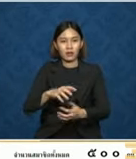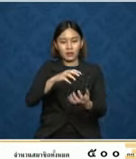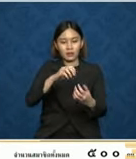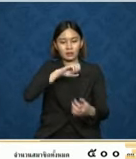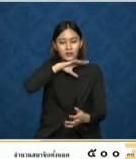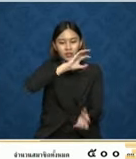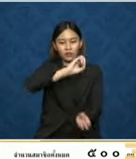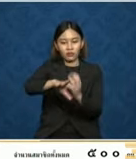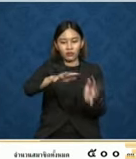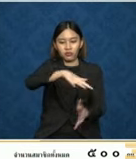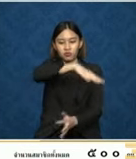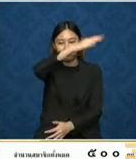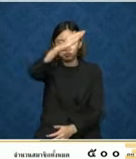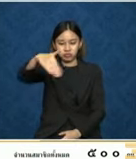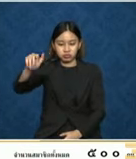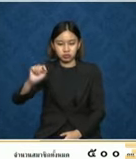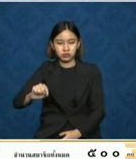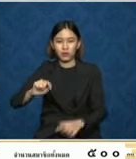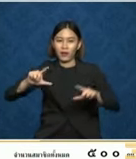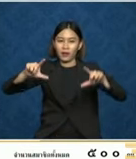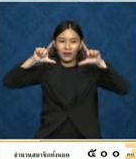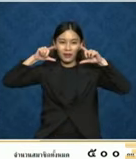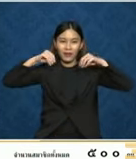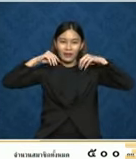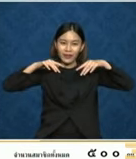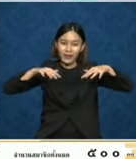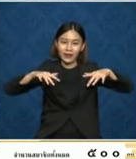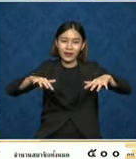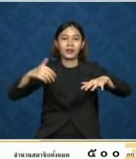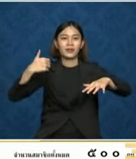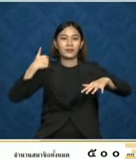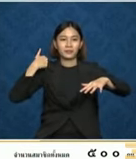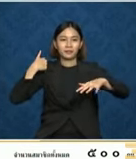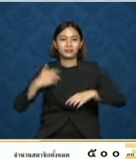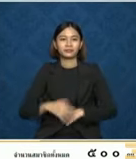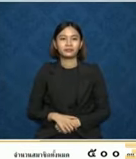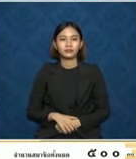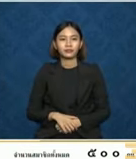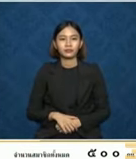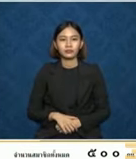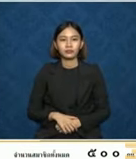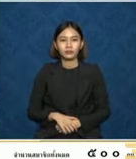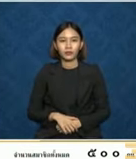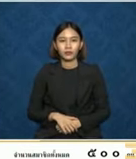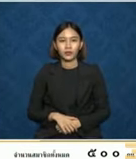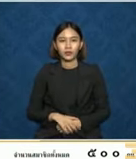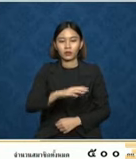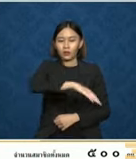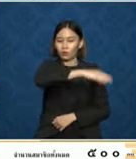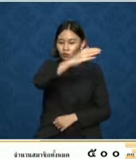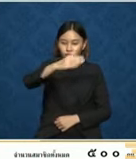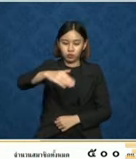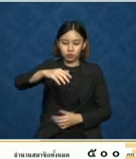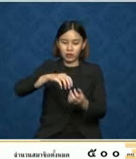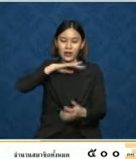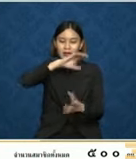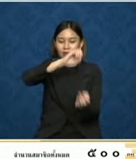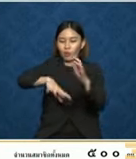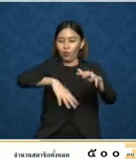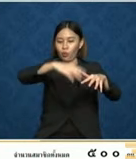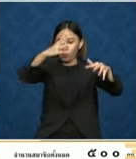ร่กษาใหม่แห่งนี้เป็นที่ลือชื่อว่าเป็นภูเขาขยะลูกใหญ่ในสมุทรปราการ